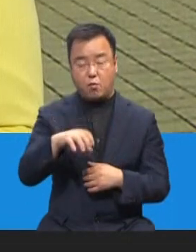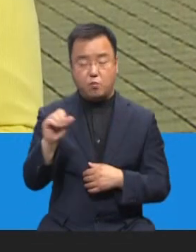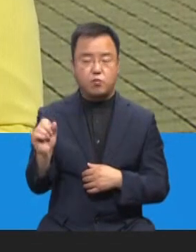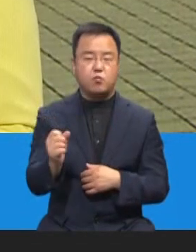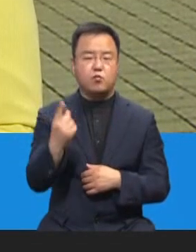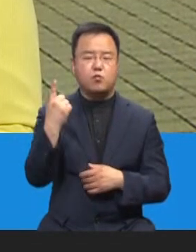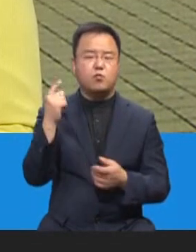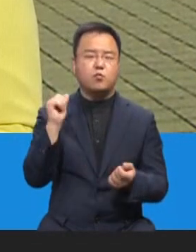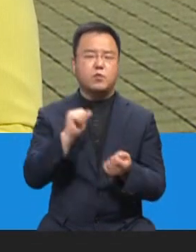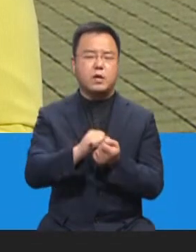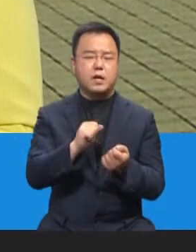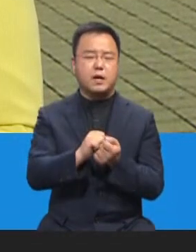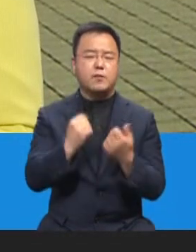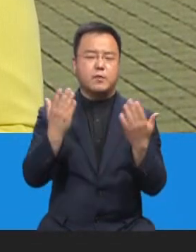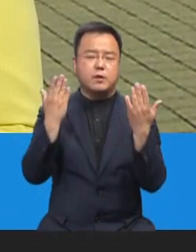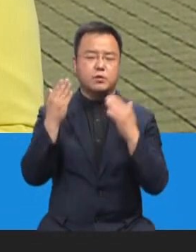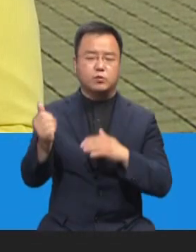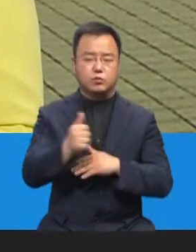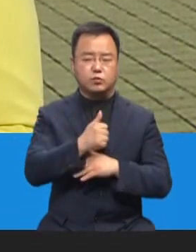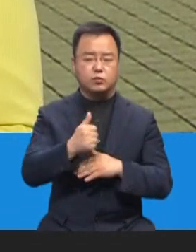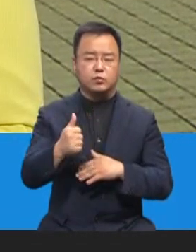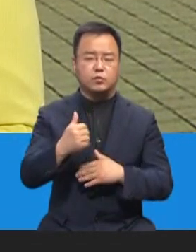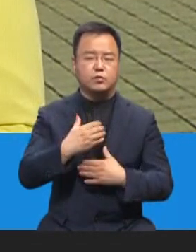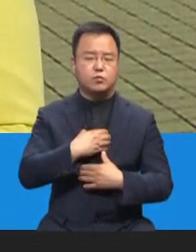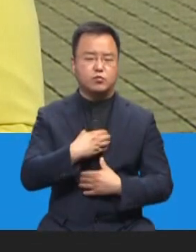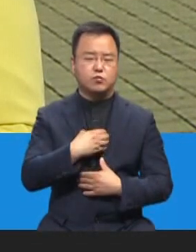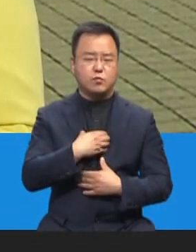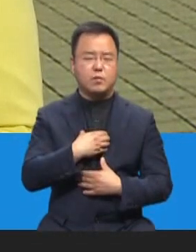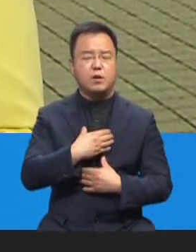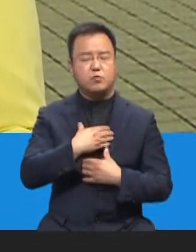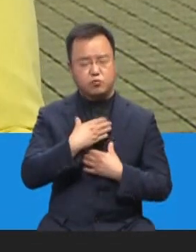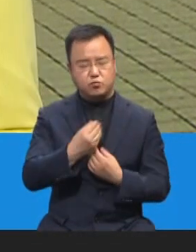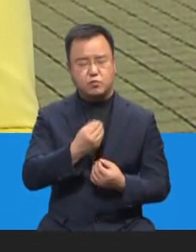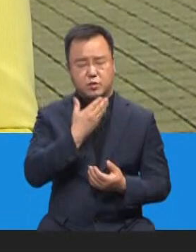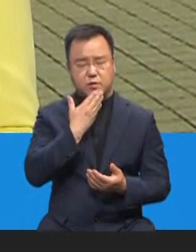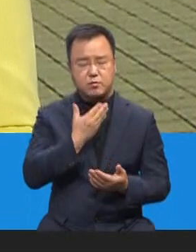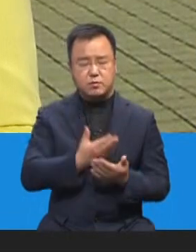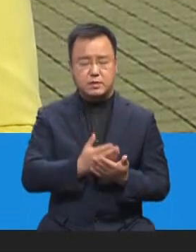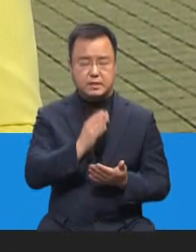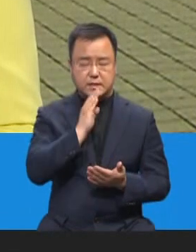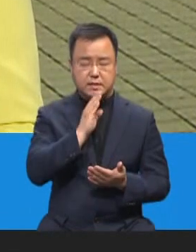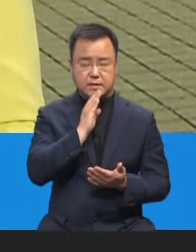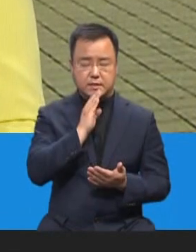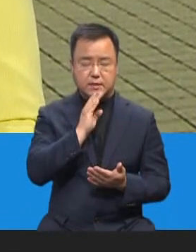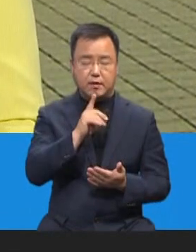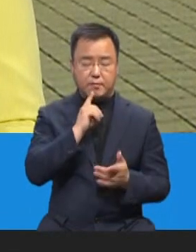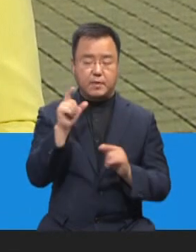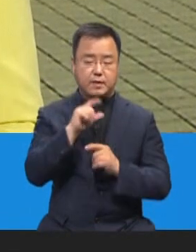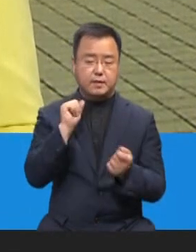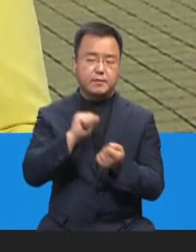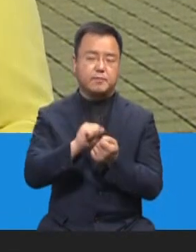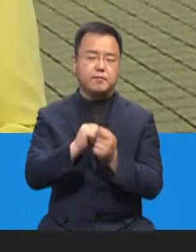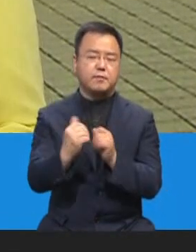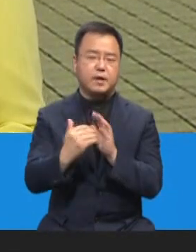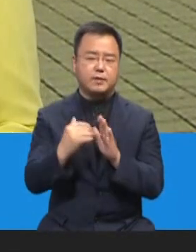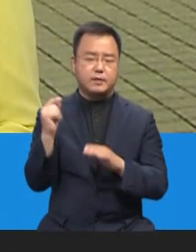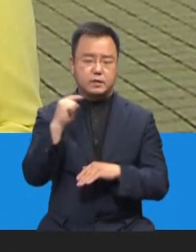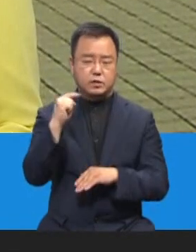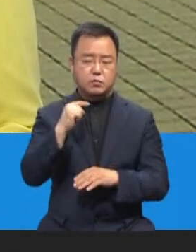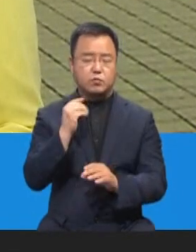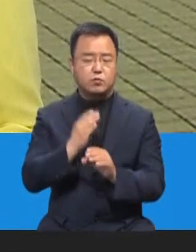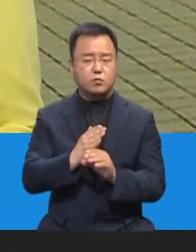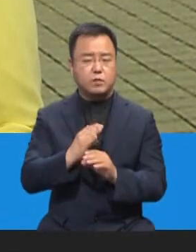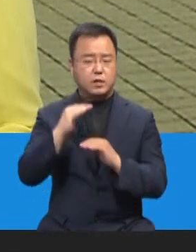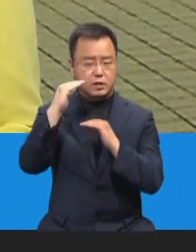수업에 안전을 위협할 중대 요인이라고 보고 연일 방역 수칙을 강화하고 있습니다 어떤 내용이고 또 실효성은